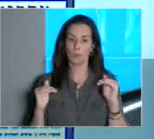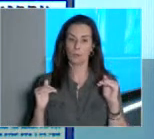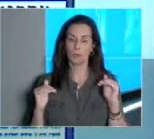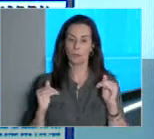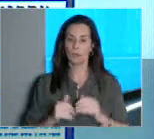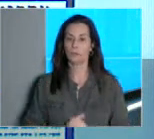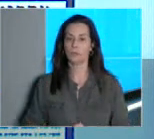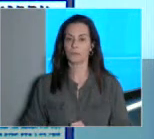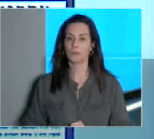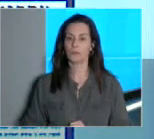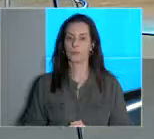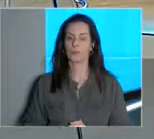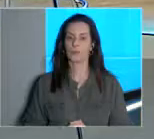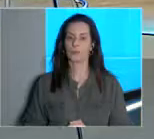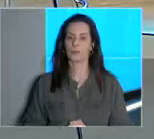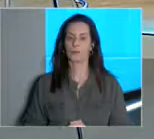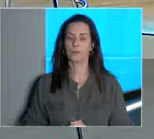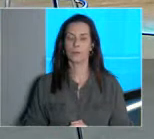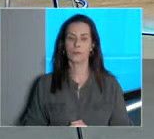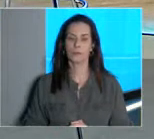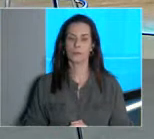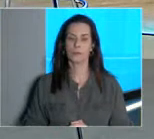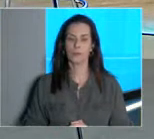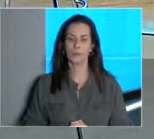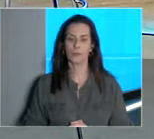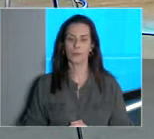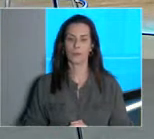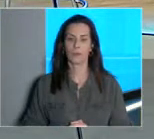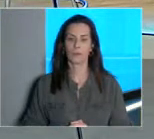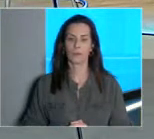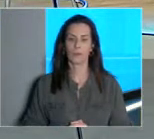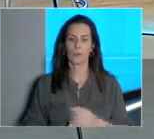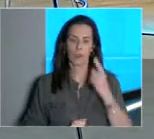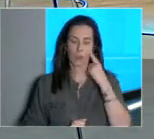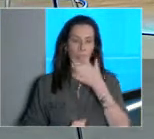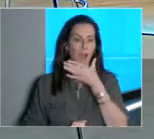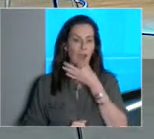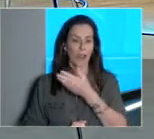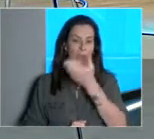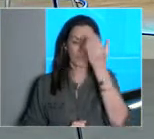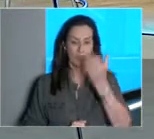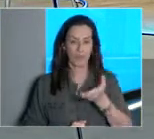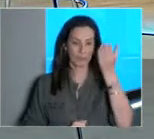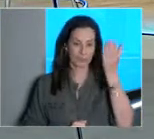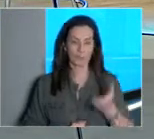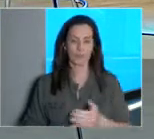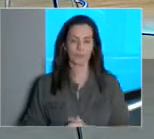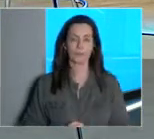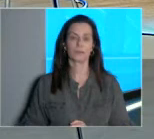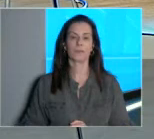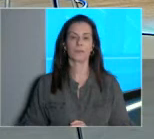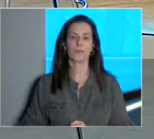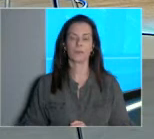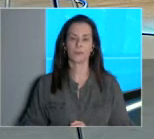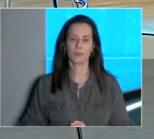מבשנה שעברה. ושימו לב על הכתבה הנוסטלגית והיפה וההיסטורית, מה לא אפשר לומר